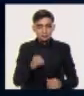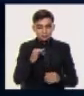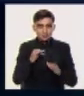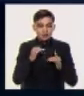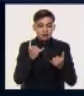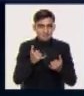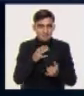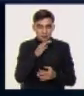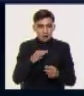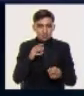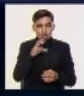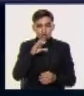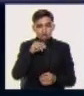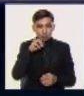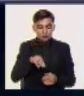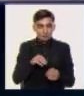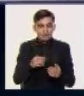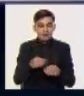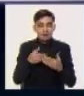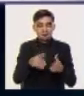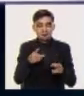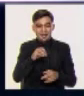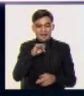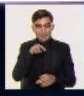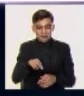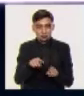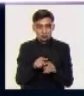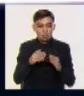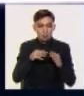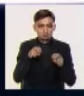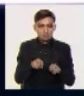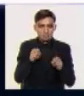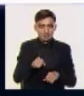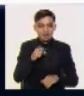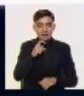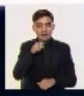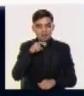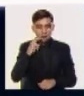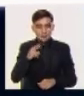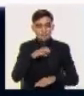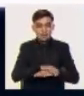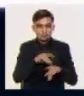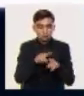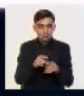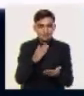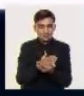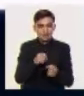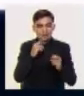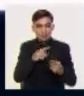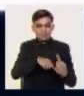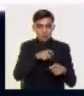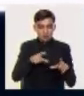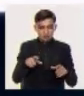Теперь открыть счет для ИП можно в считанные минуты, не выходя из дома. В Халыкбанк запустили уникальную услугу для индивидуальных